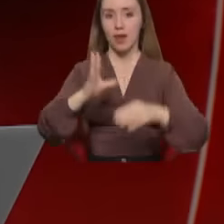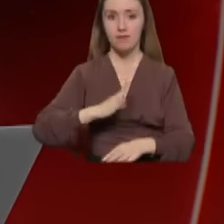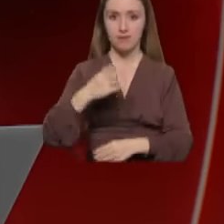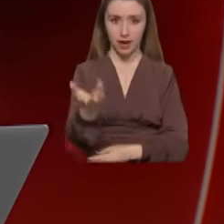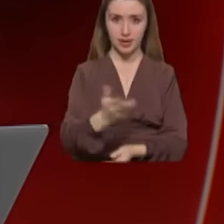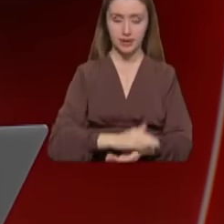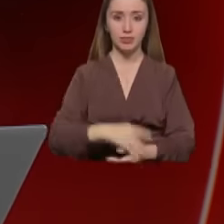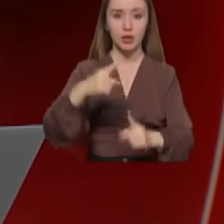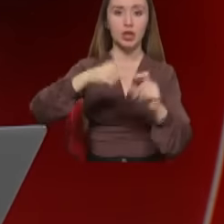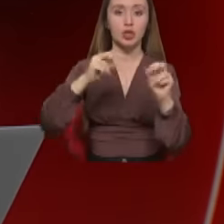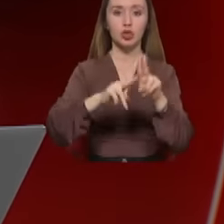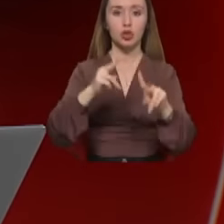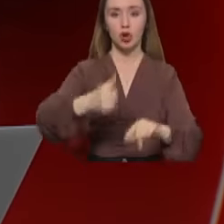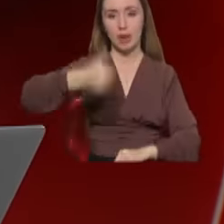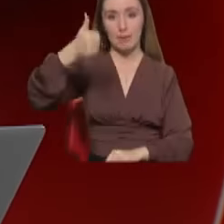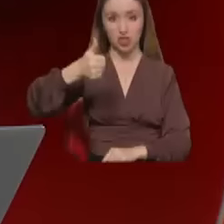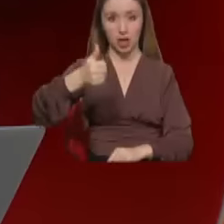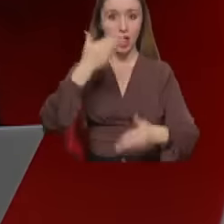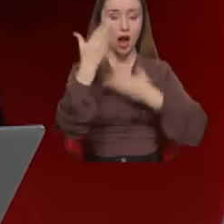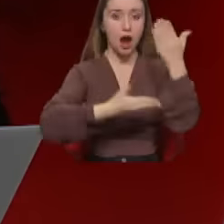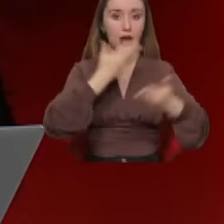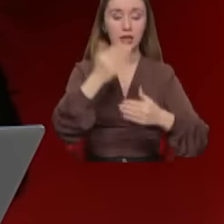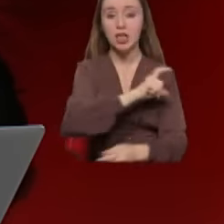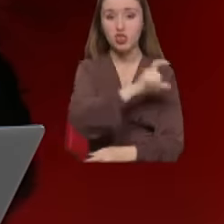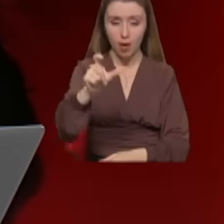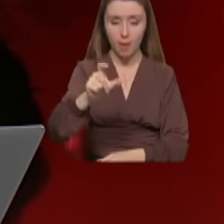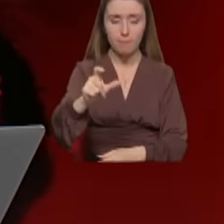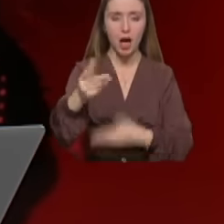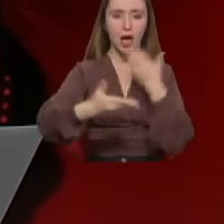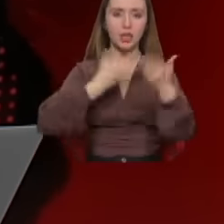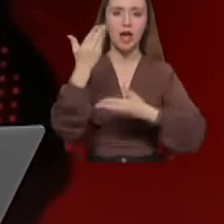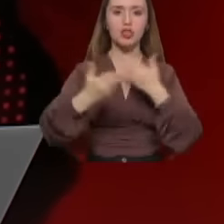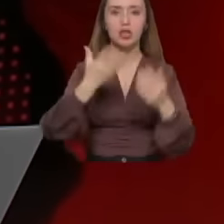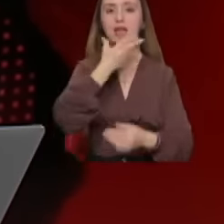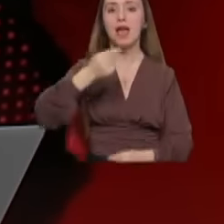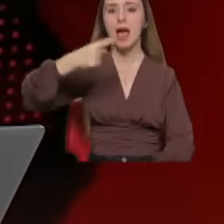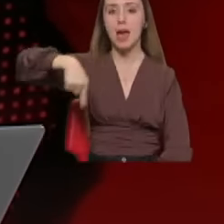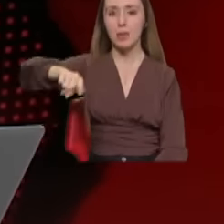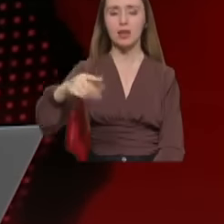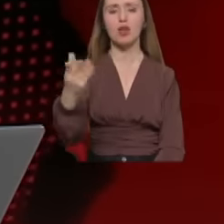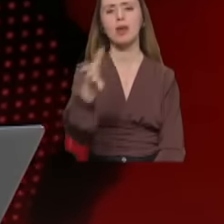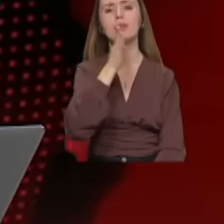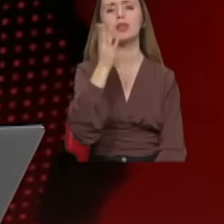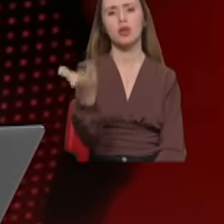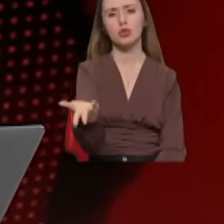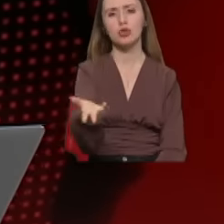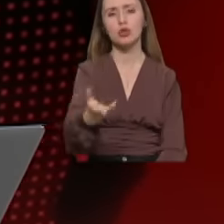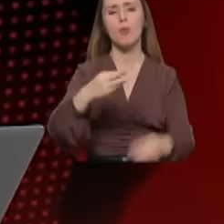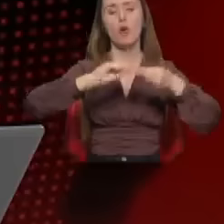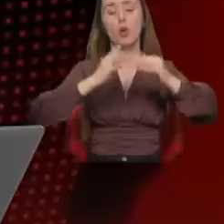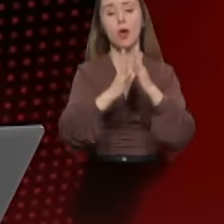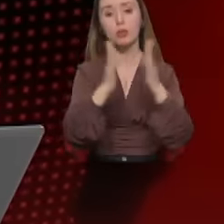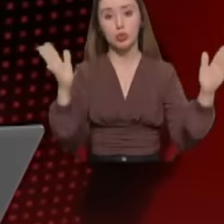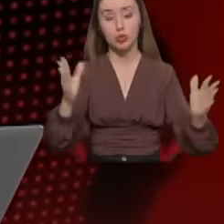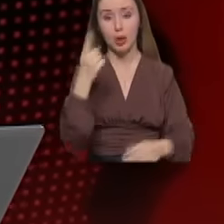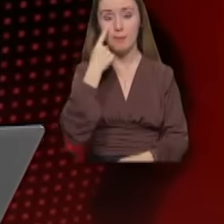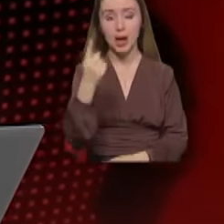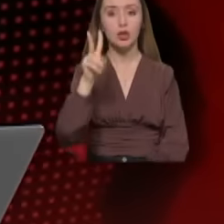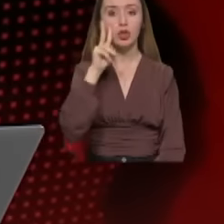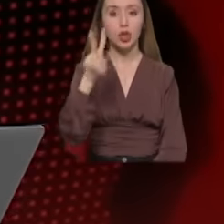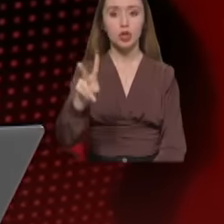taksitleri. TOKİ başkanına anlattılar, ne yanıt aldılar aktaracağız. Ve emekliler, onlar zaten kanayan yaramız.